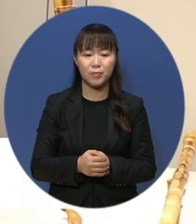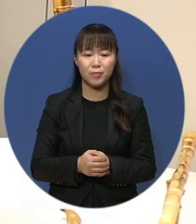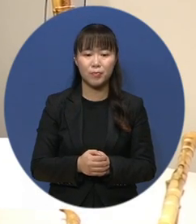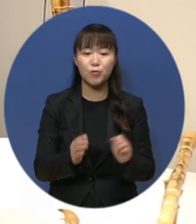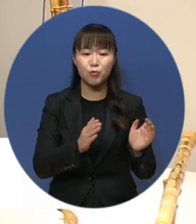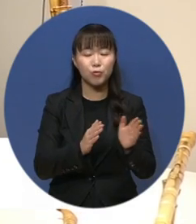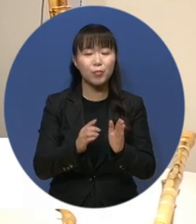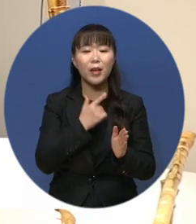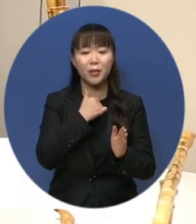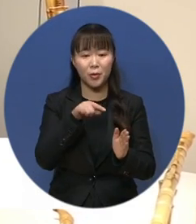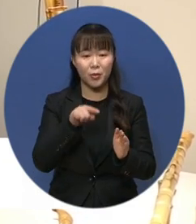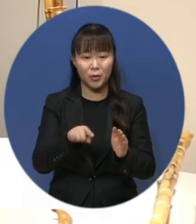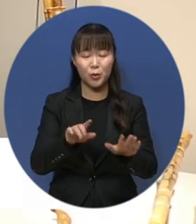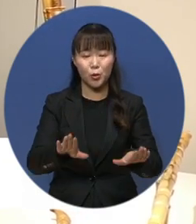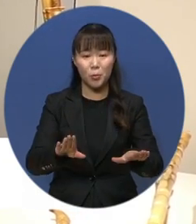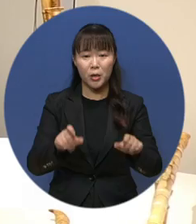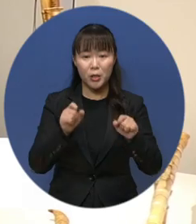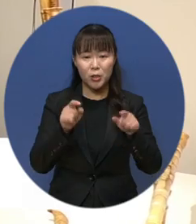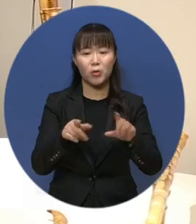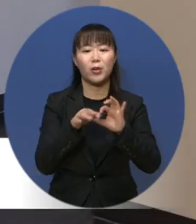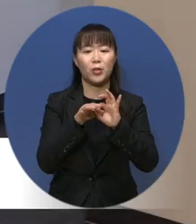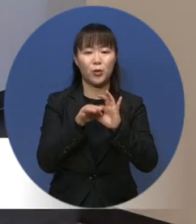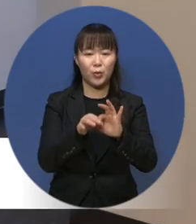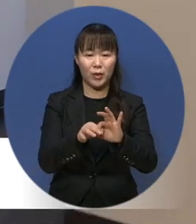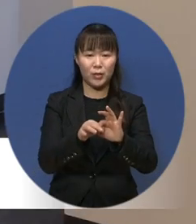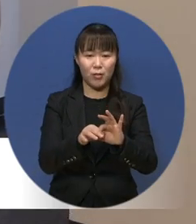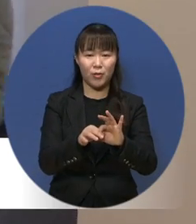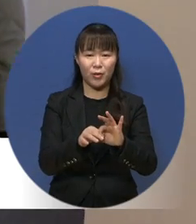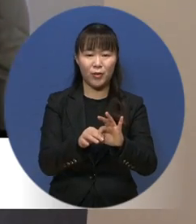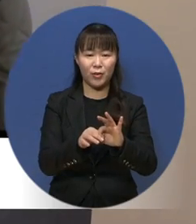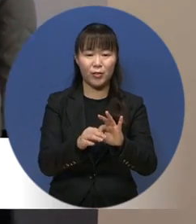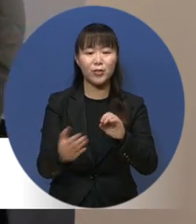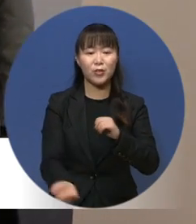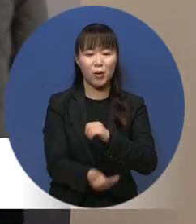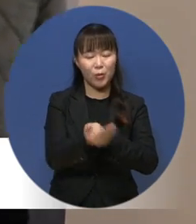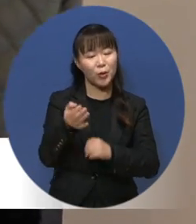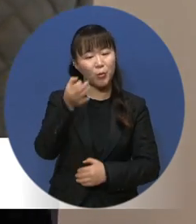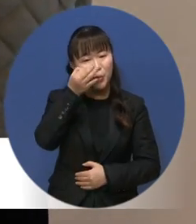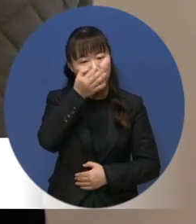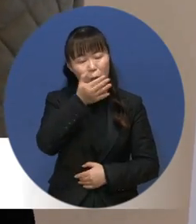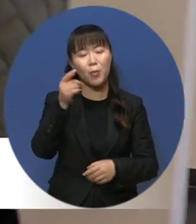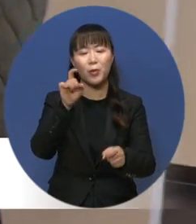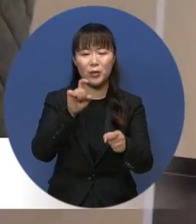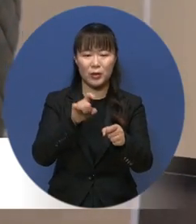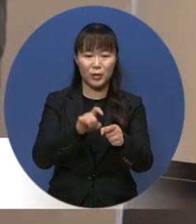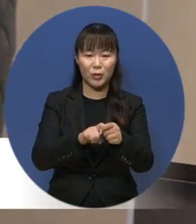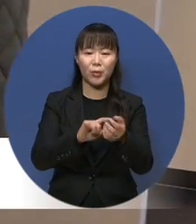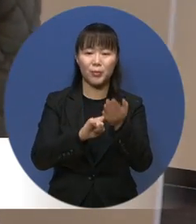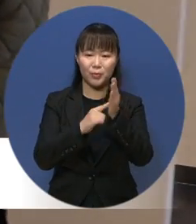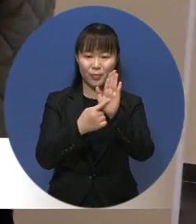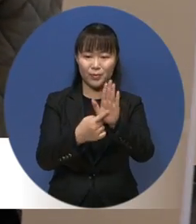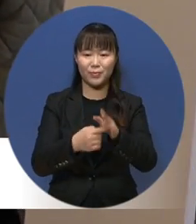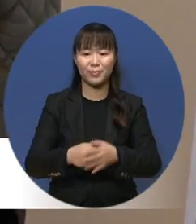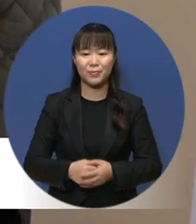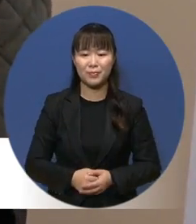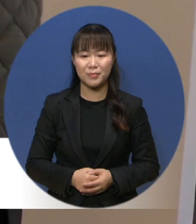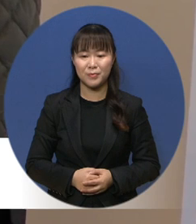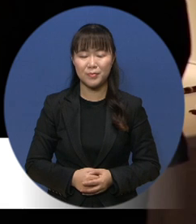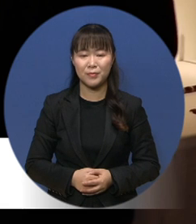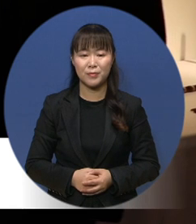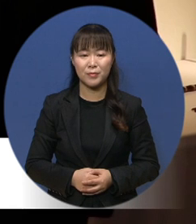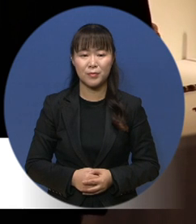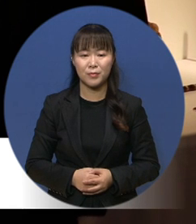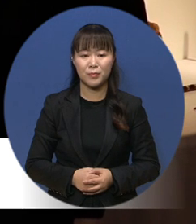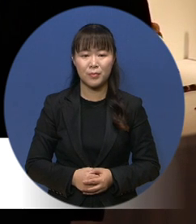준비했던 작품을 이번 기회를 통해서 여러분께 좀 보이고 싶어서 이렇게 전시를 하게 되었습니다.